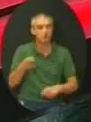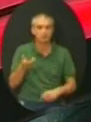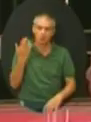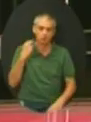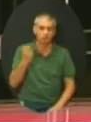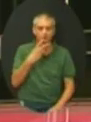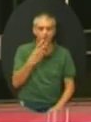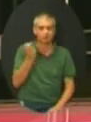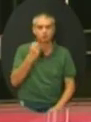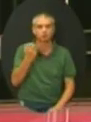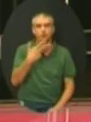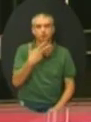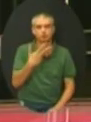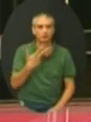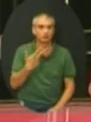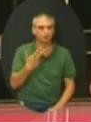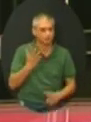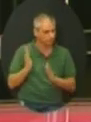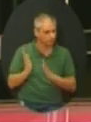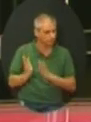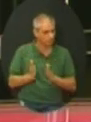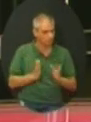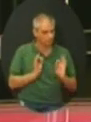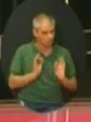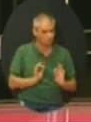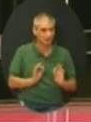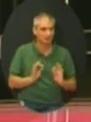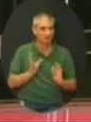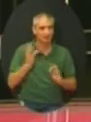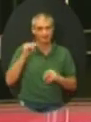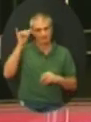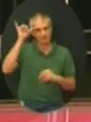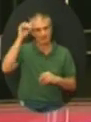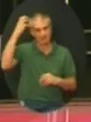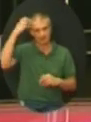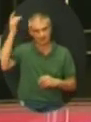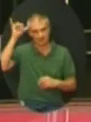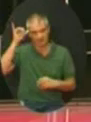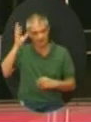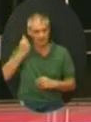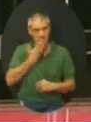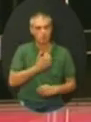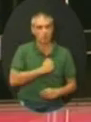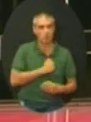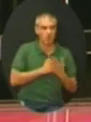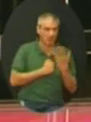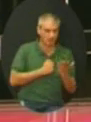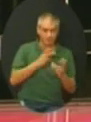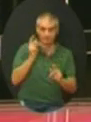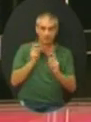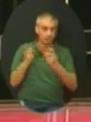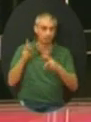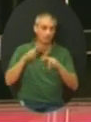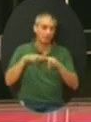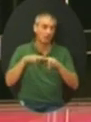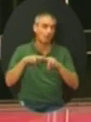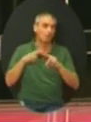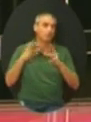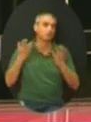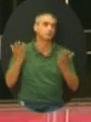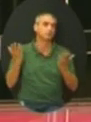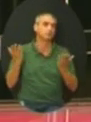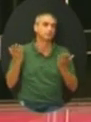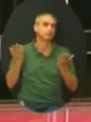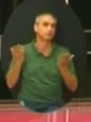עוד שבועיים, עוד שלושה, בצורה סדורה, עם מלך ירדן, עם הוואקף, עם אנשים, ואחרי זה,